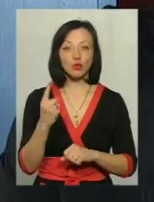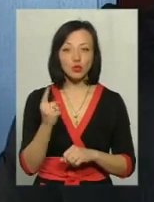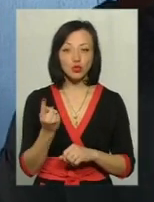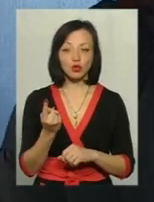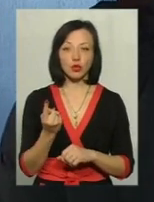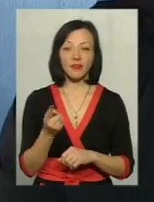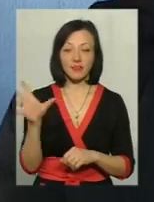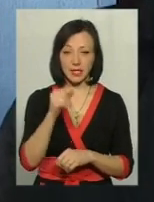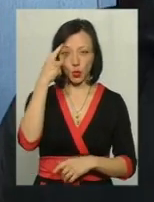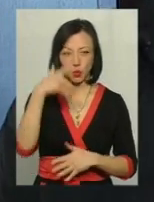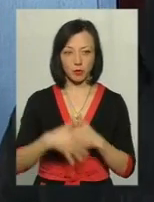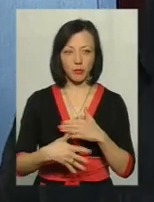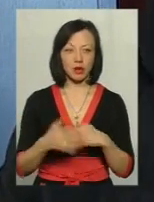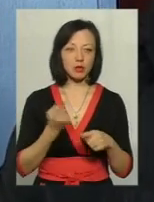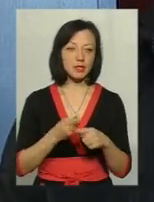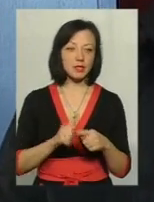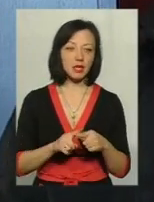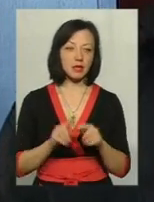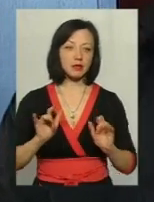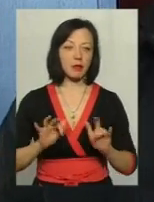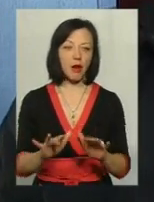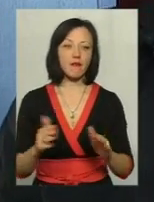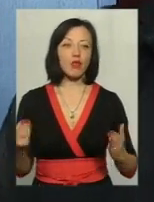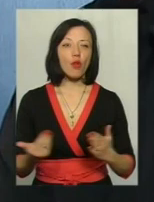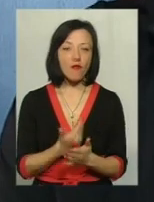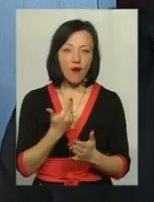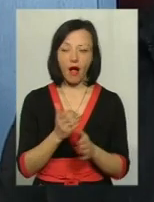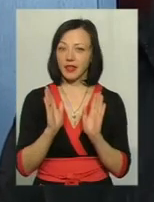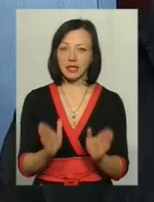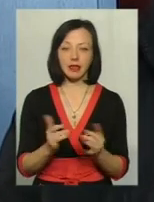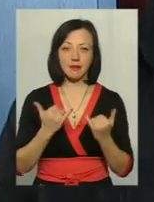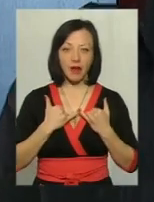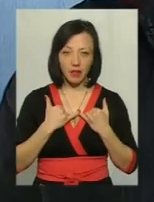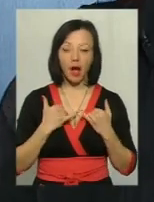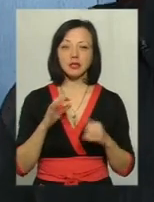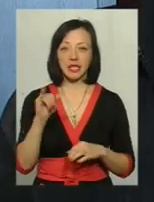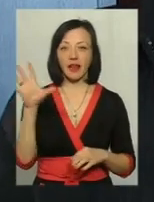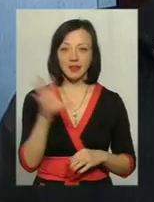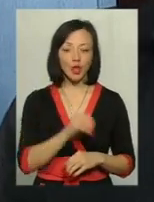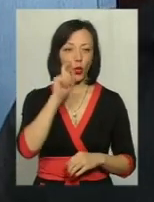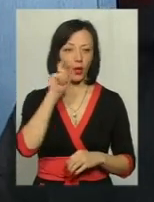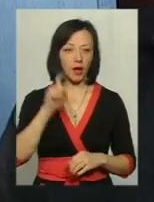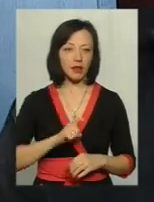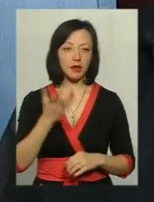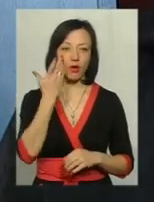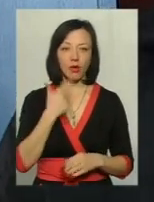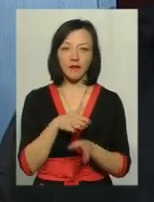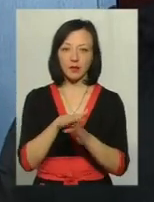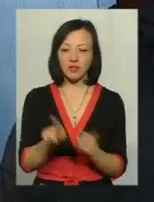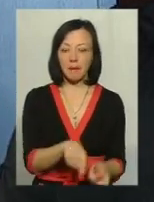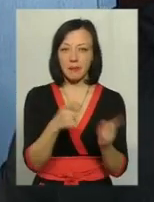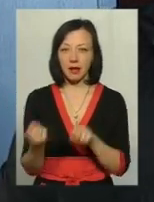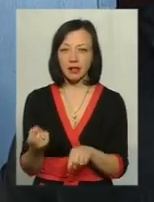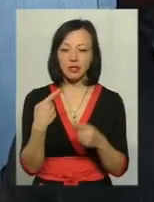як всі розуміють, це є справа нова не тільки для нас, ну і для всієї України, коли відбувся перехід